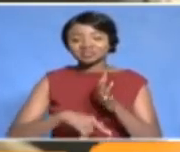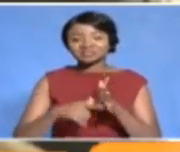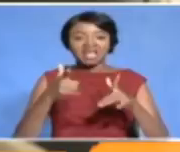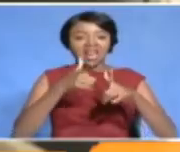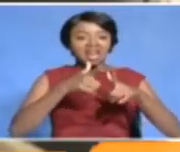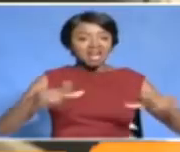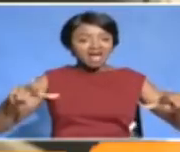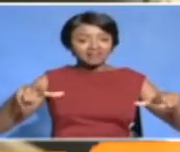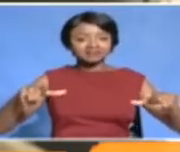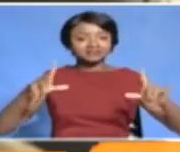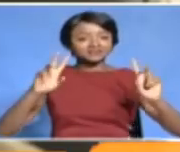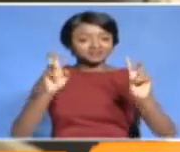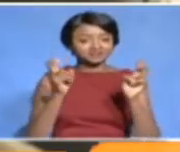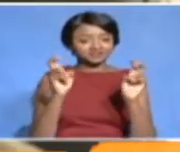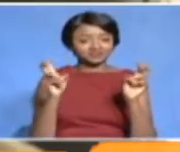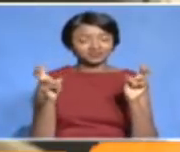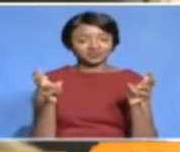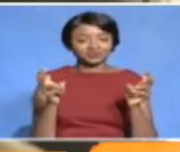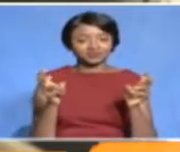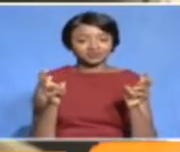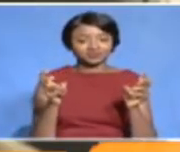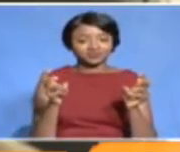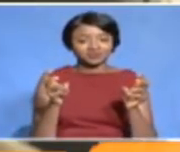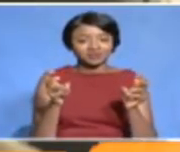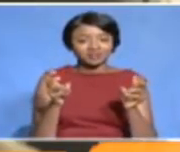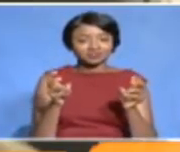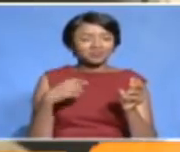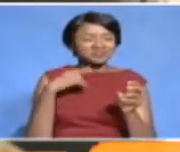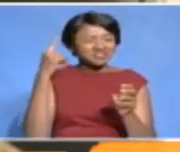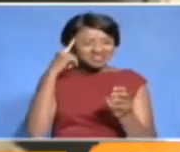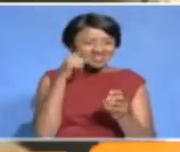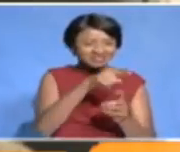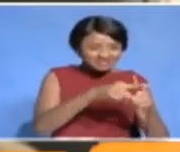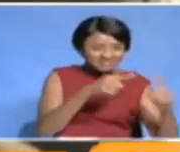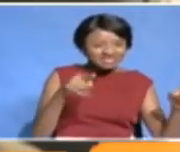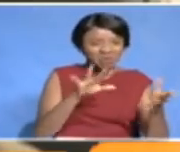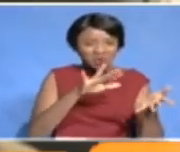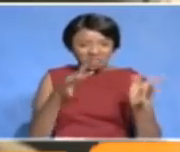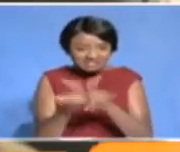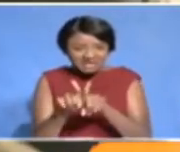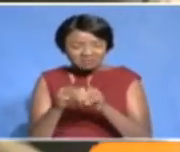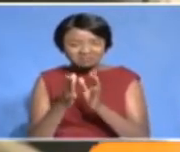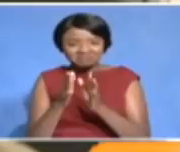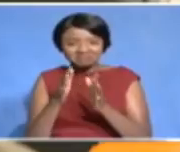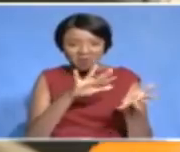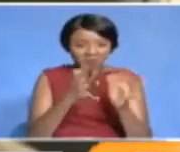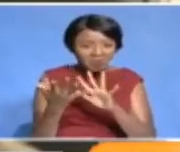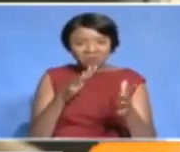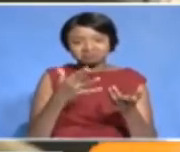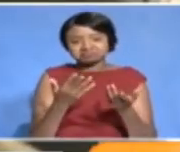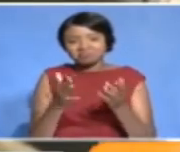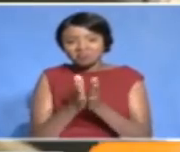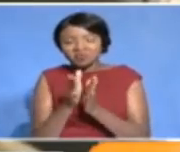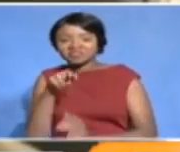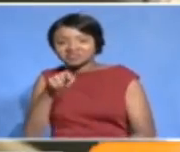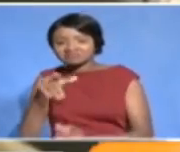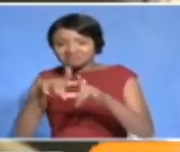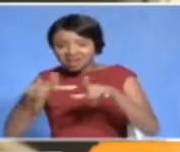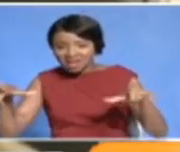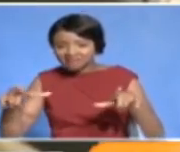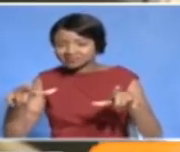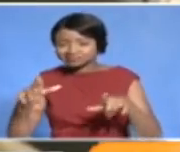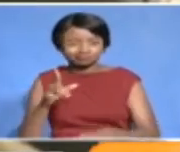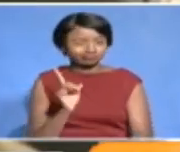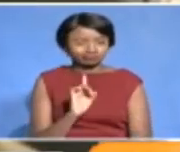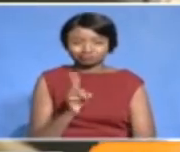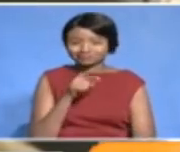sasa sioni hiyo mauaji na uhusiano na hayo mashamba ya Chepsoina. Ni